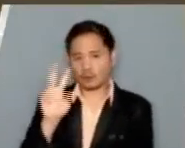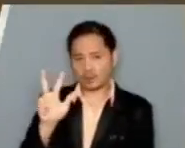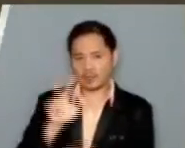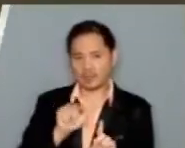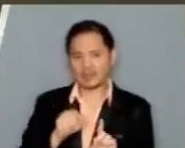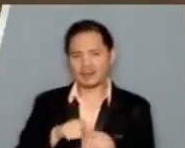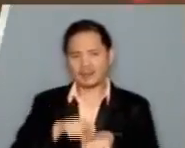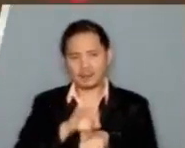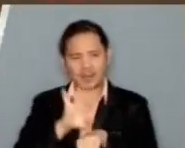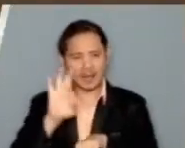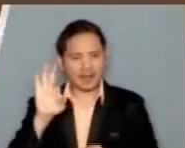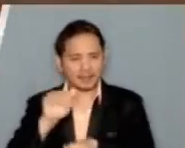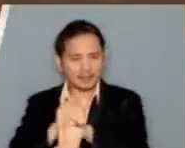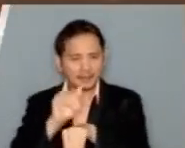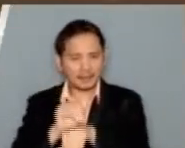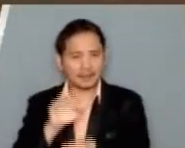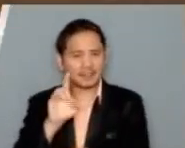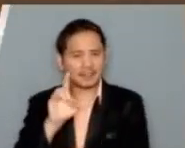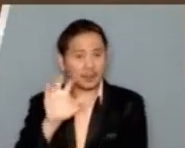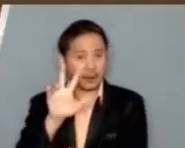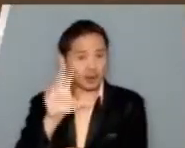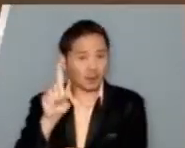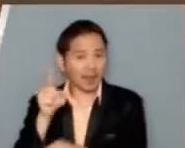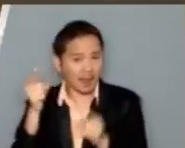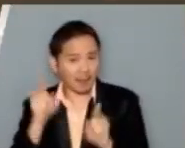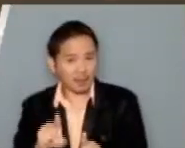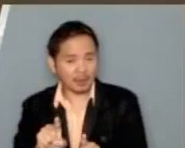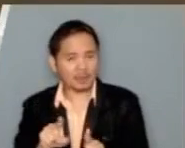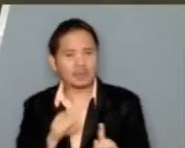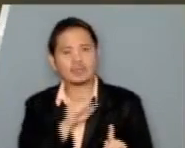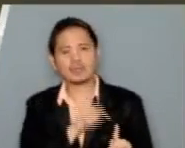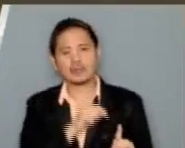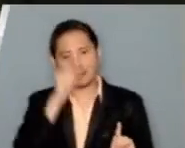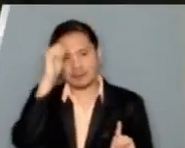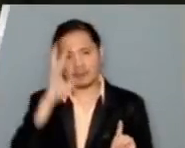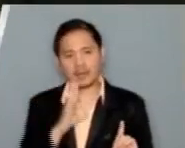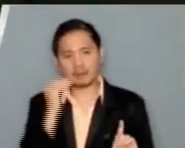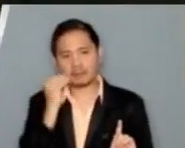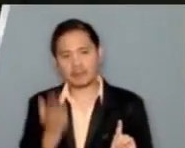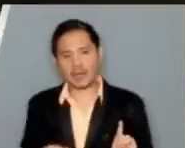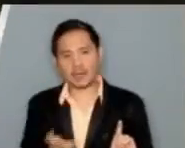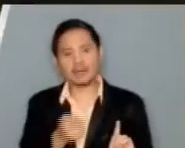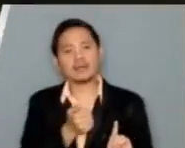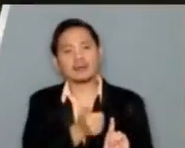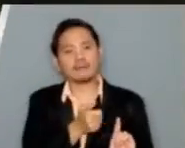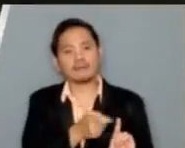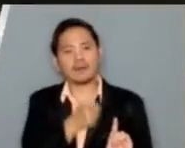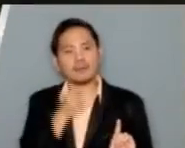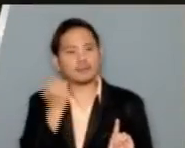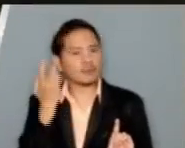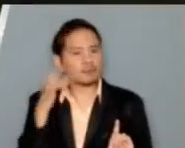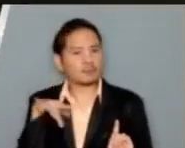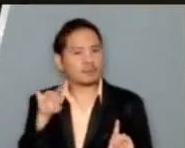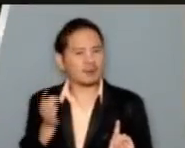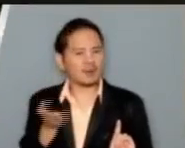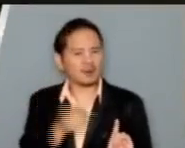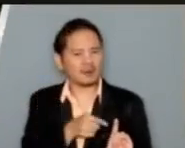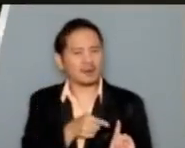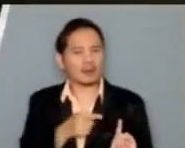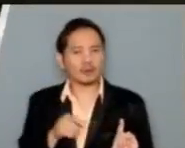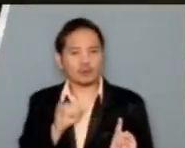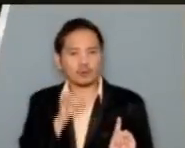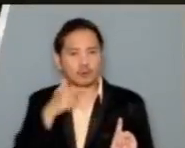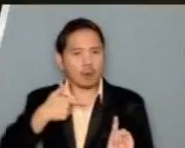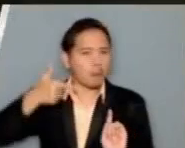gabi Disyembre 31 Patay ang isang lalaki sa Cagayan de Oro city ito'y matapos pagbabarilin sa kaniang ulo